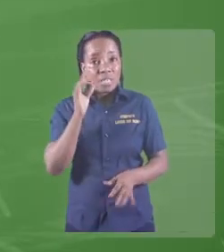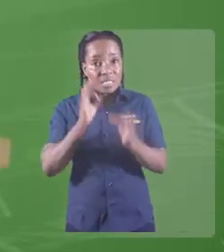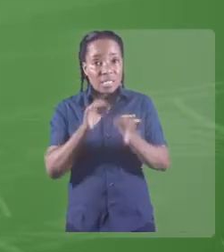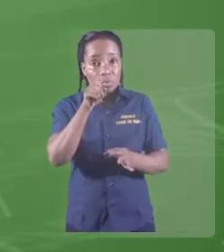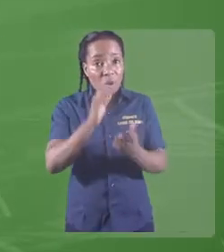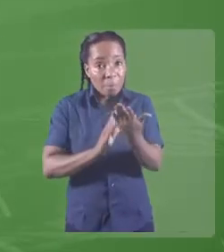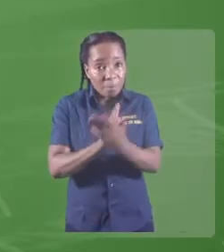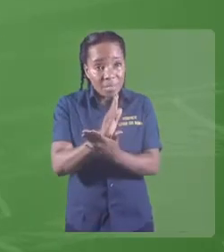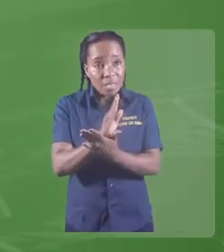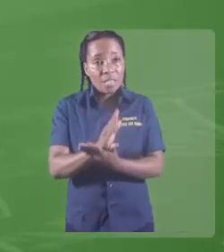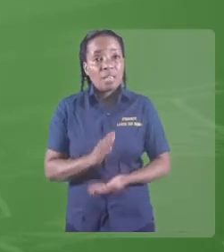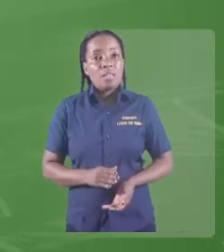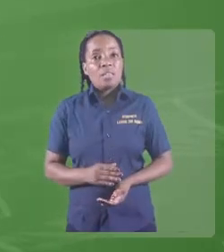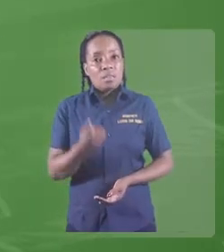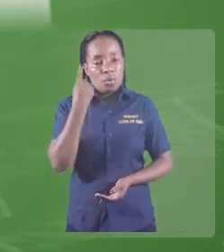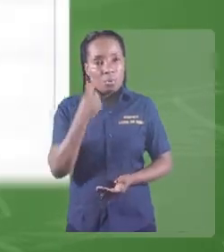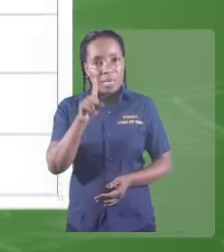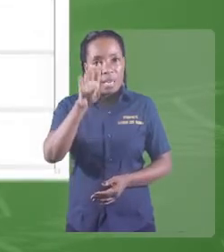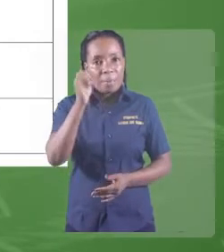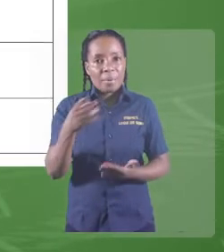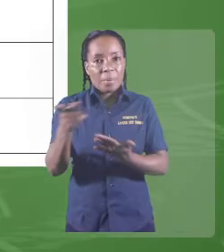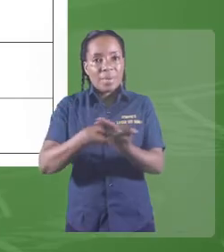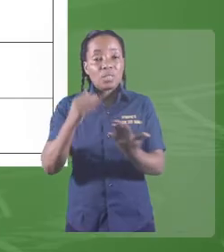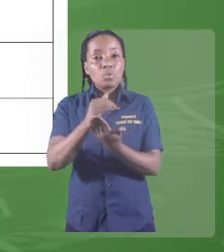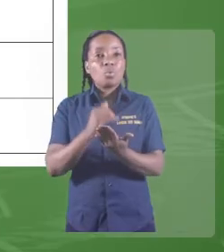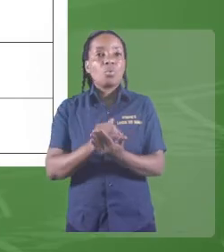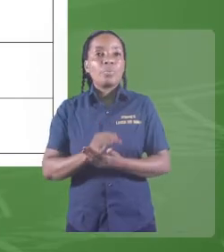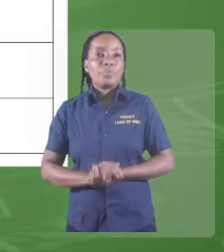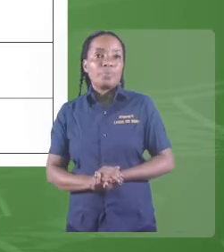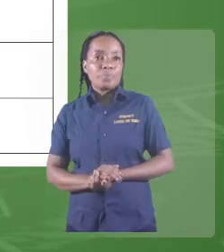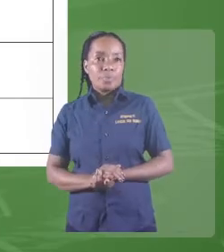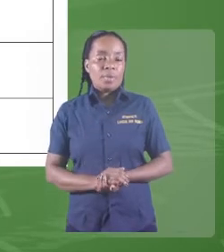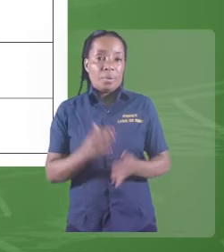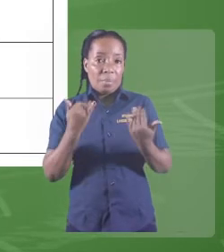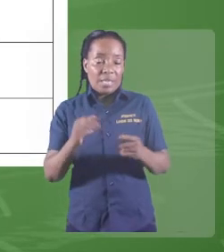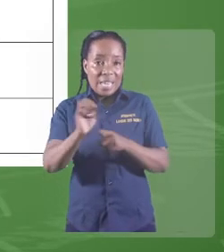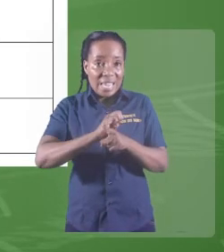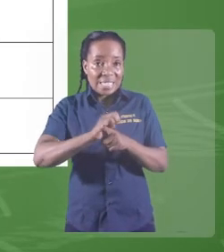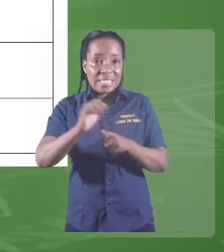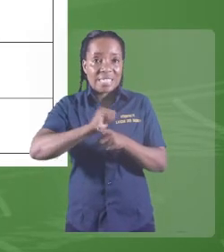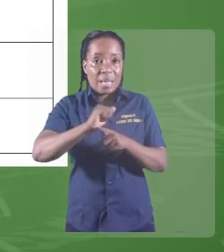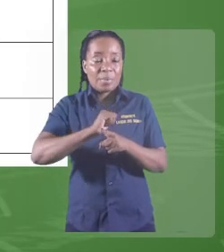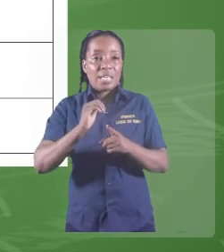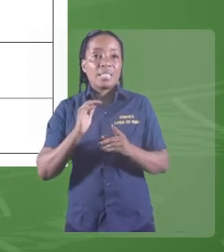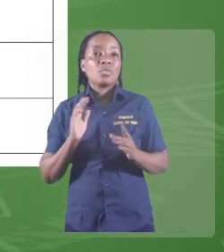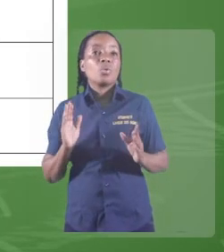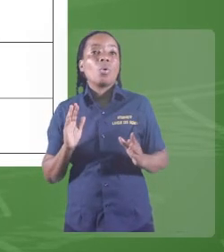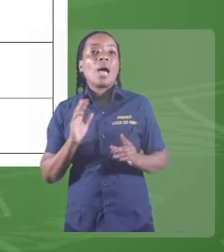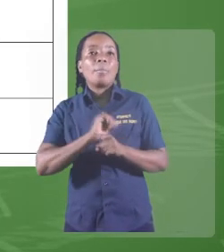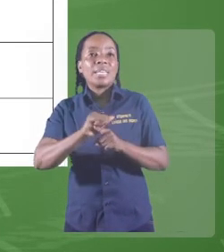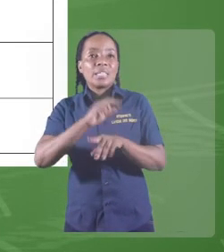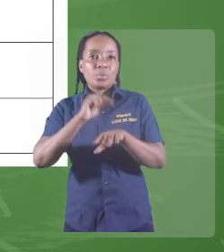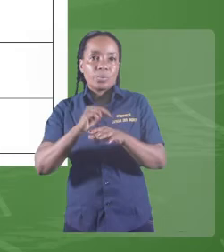première partie du cours, je vous propose une activité d'application. Indique par une croix dans la